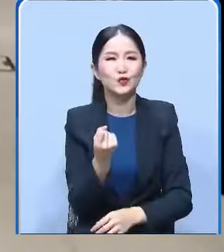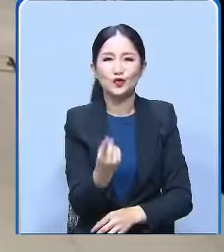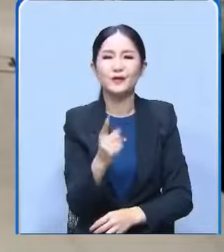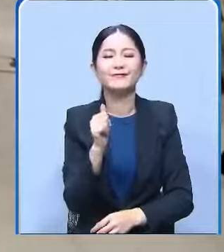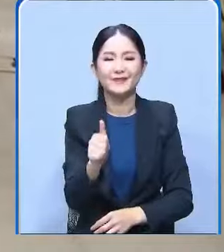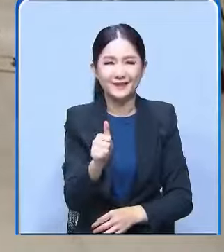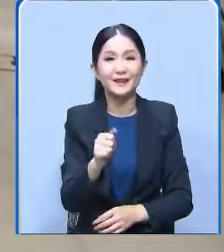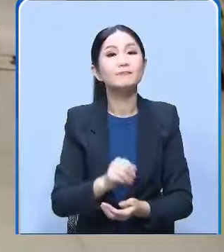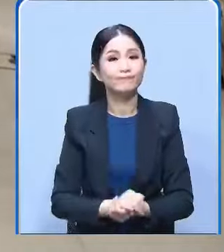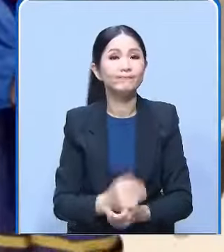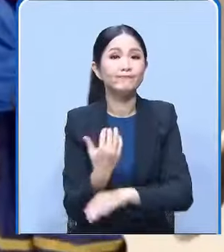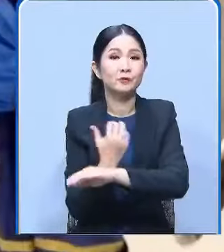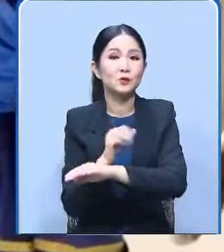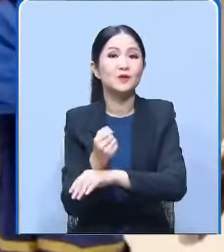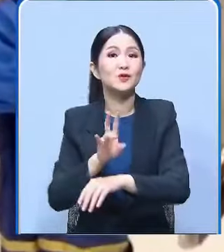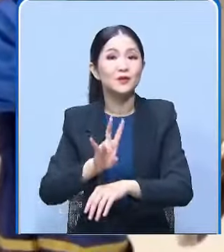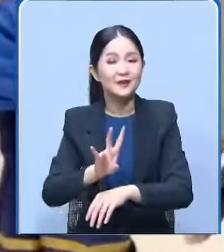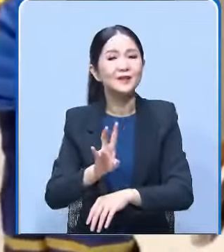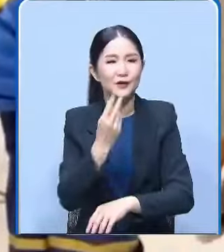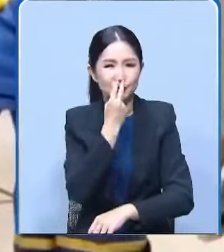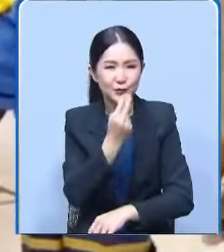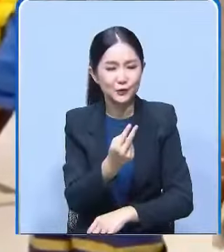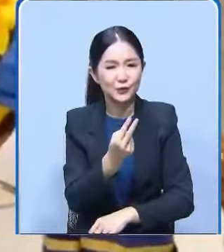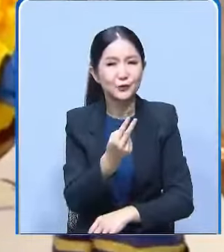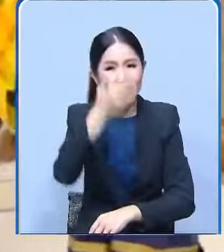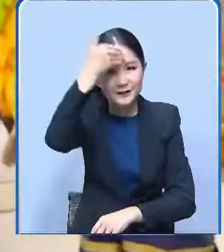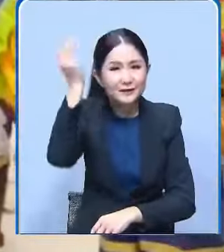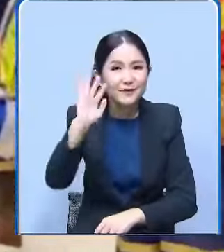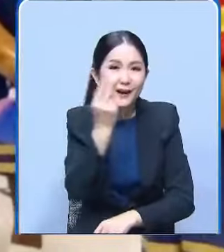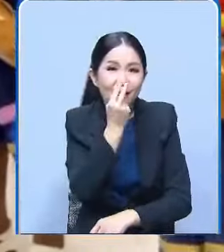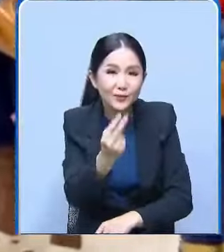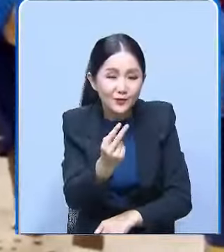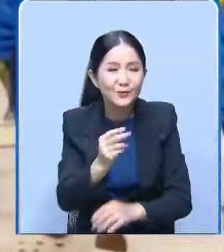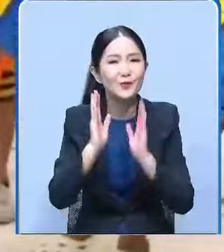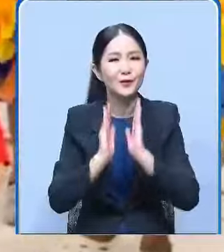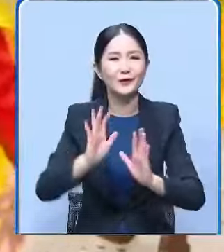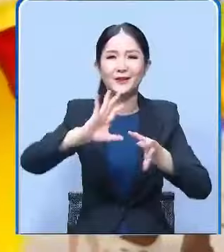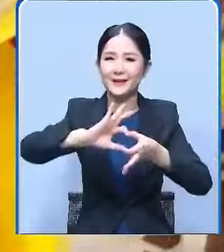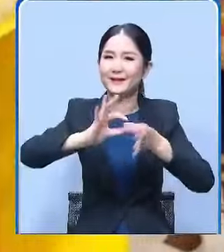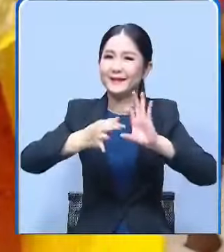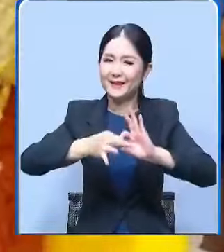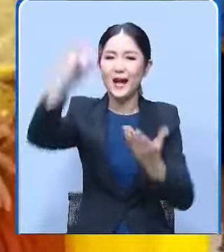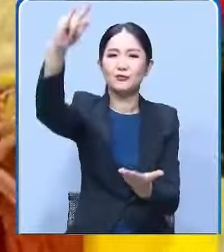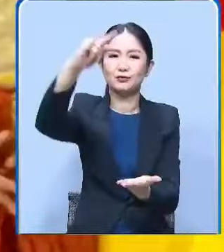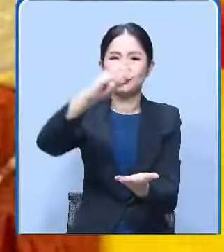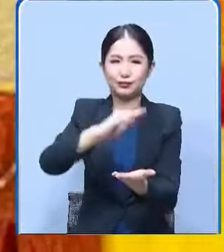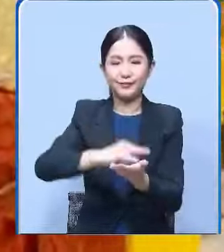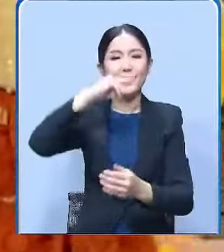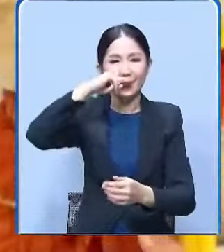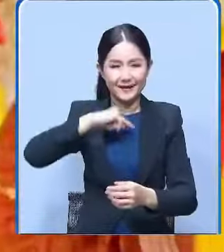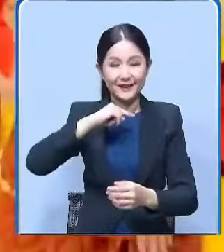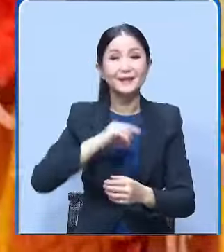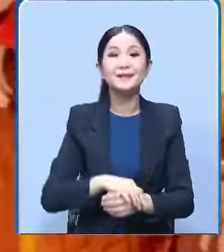วันนี้เปิดช่อง7 HD กันยาวๆไม่พลาดความเคลื่อนไหวที่สำคัญอย่างแน่นอนเลยนะครับมีการซ้อมกันก่อน